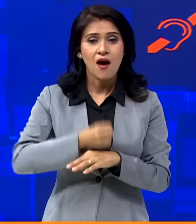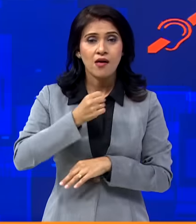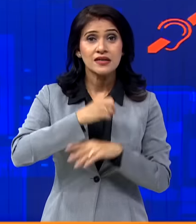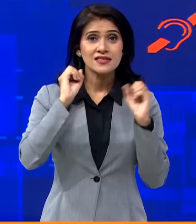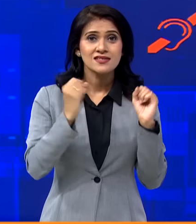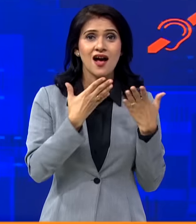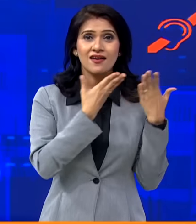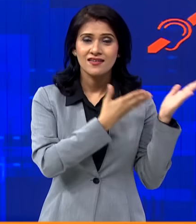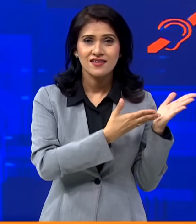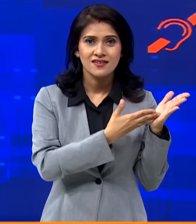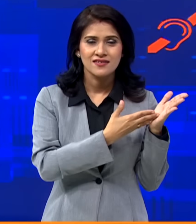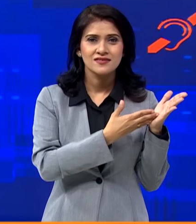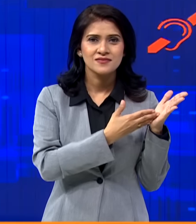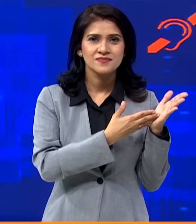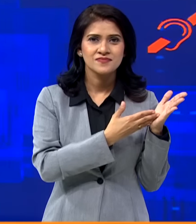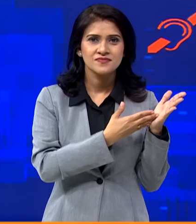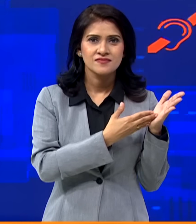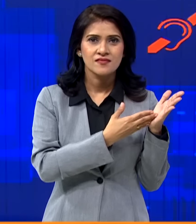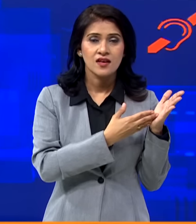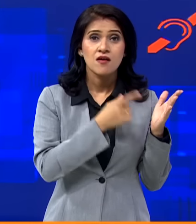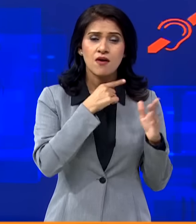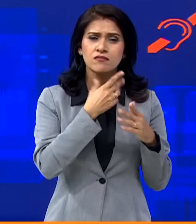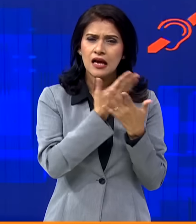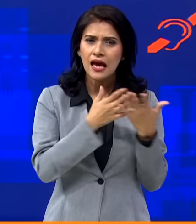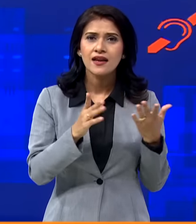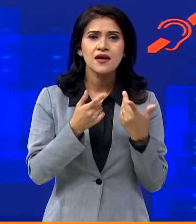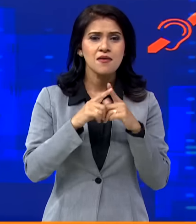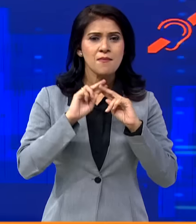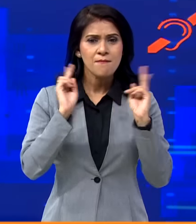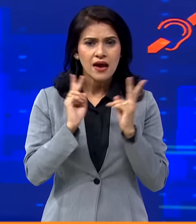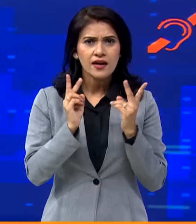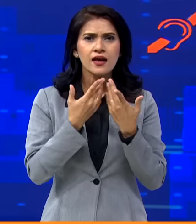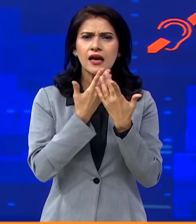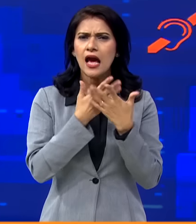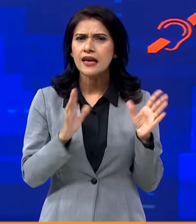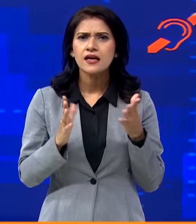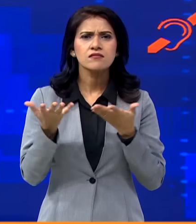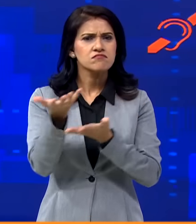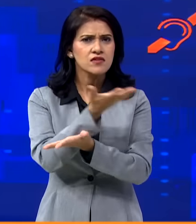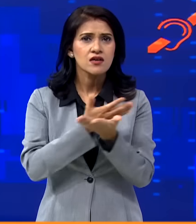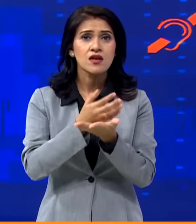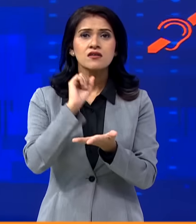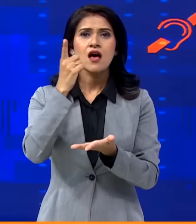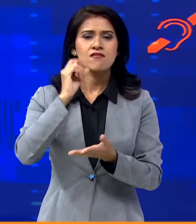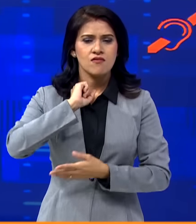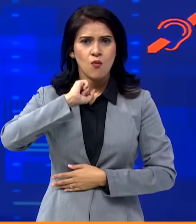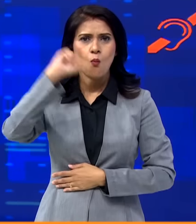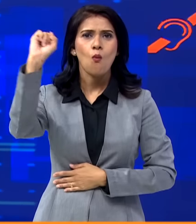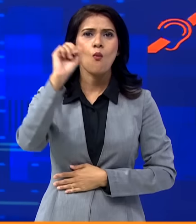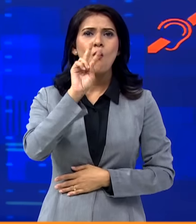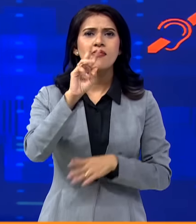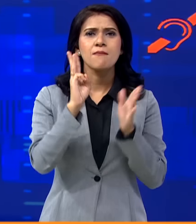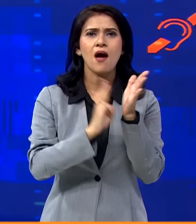की शुरुआत जिस कांग्रेस की हर सभा का शुभारंभ वंदे मातरम और